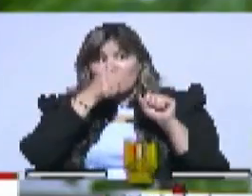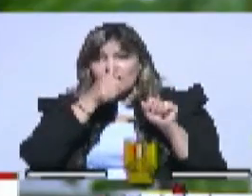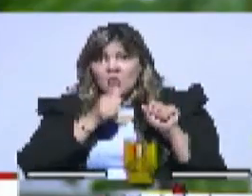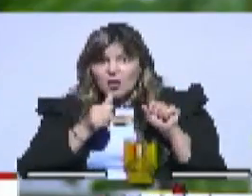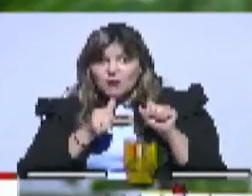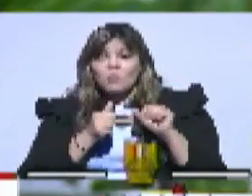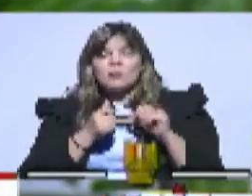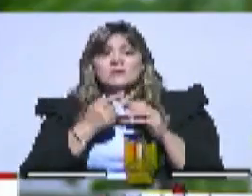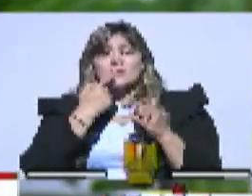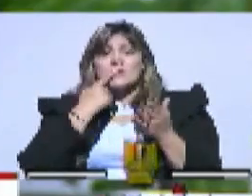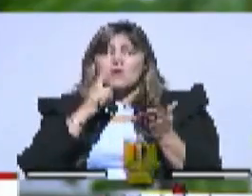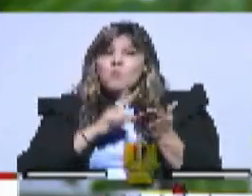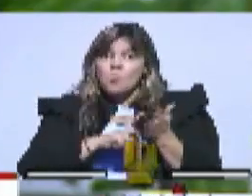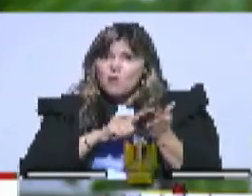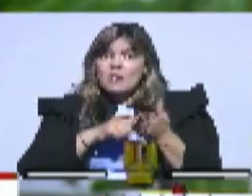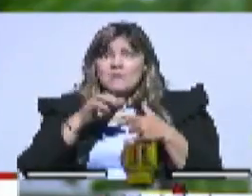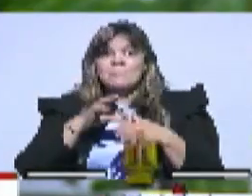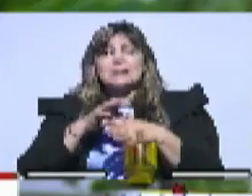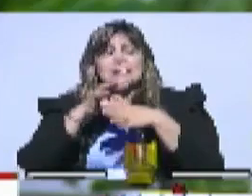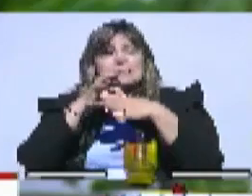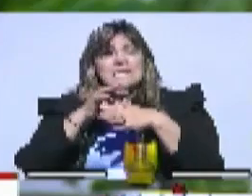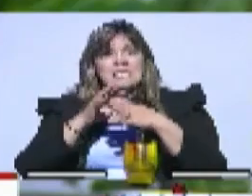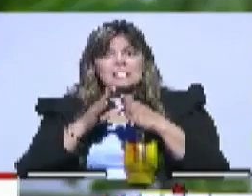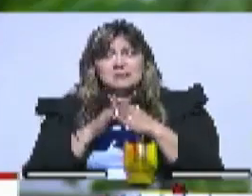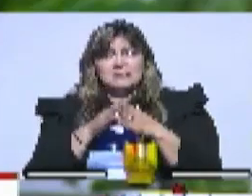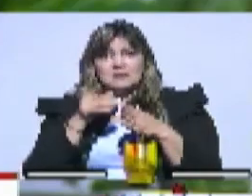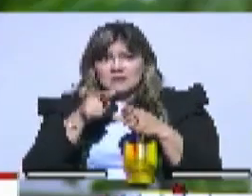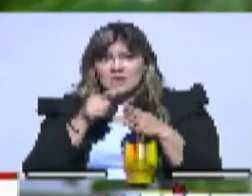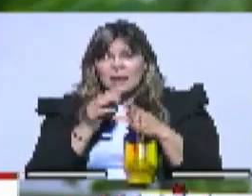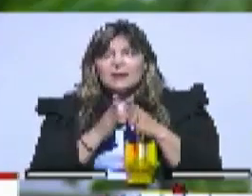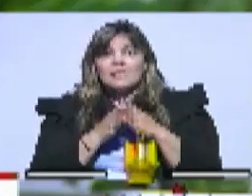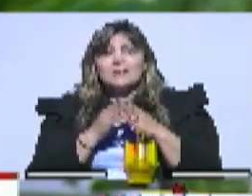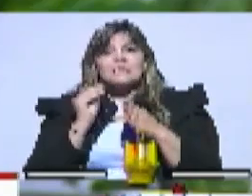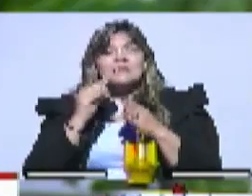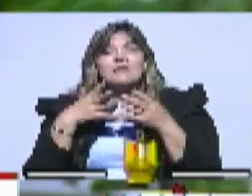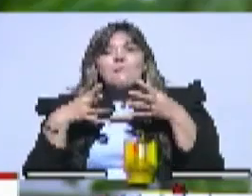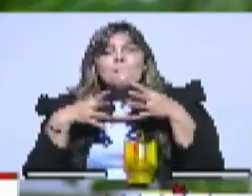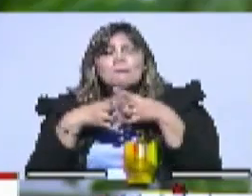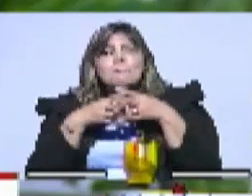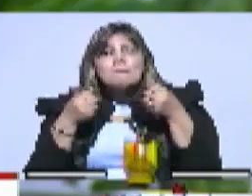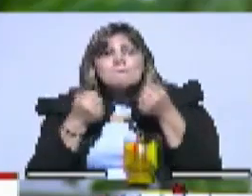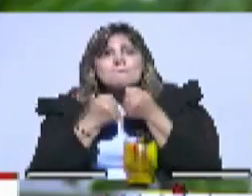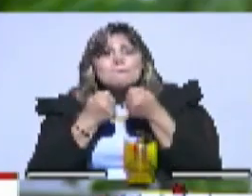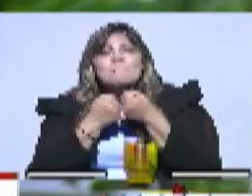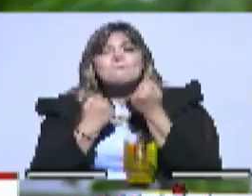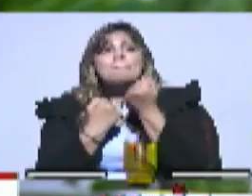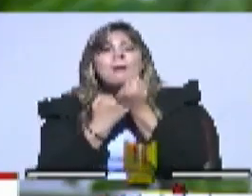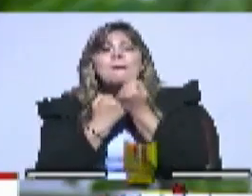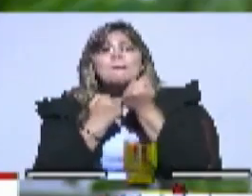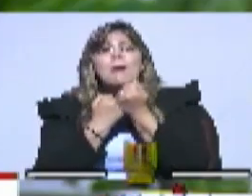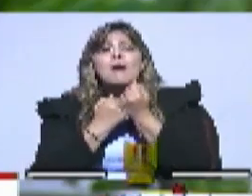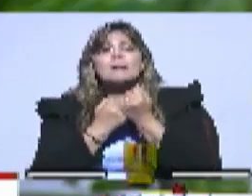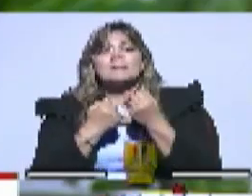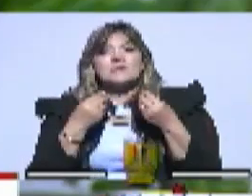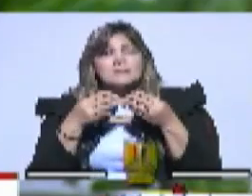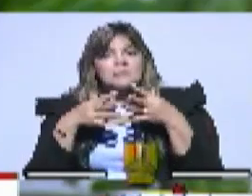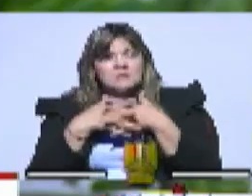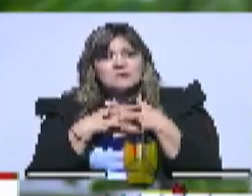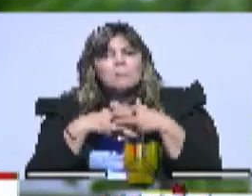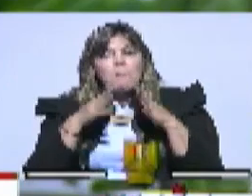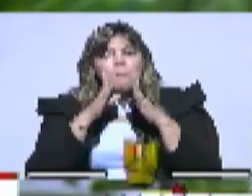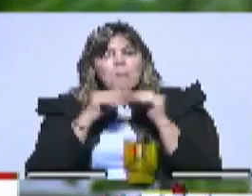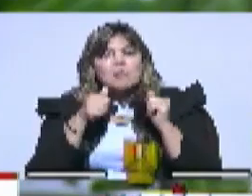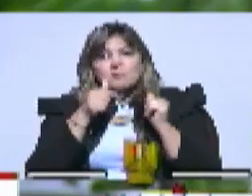واجب إنساني، وده كمان يدلل على عمق العلاقات اللي بيننا وبين الكويت، ويدلل